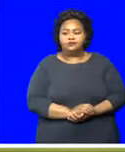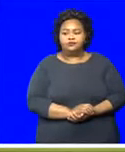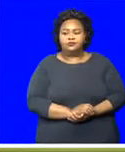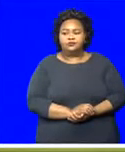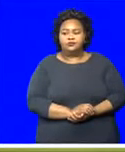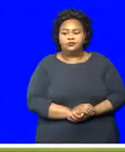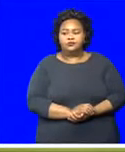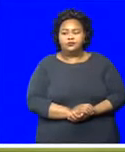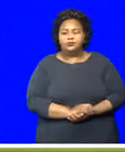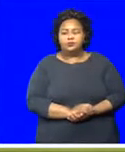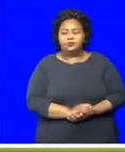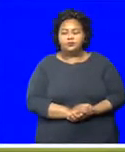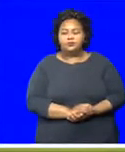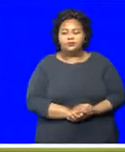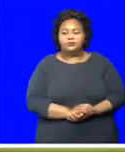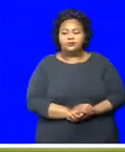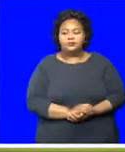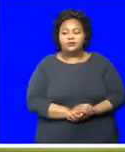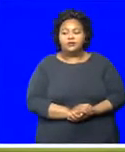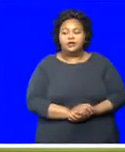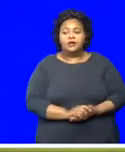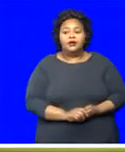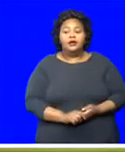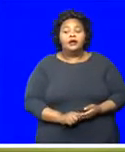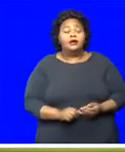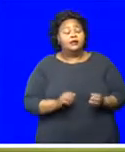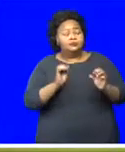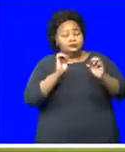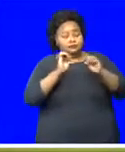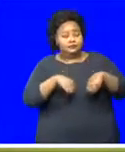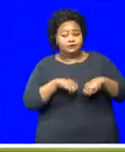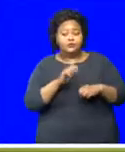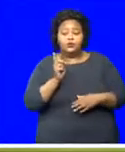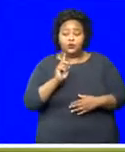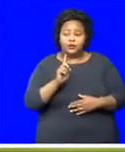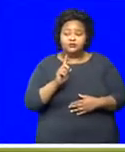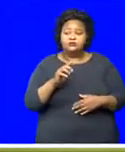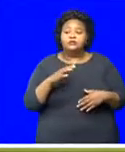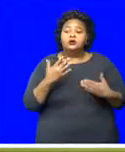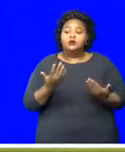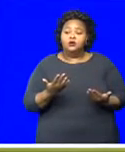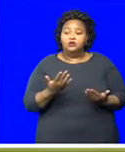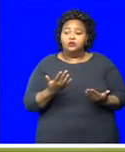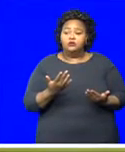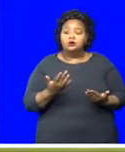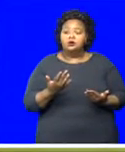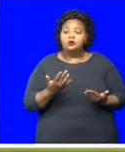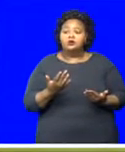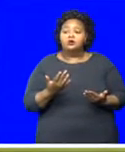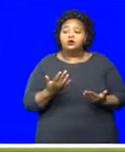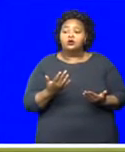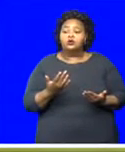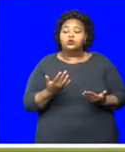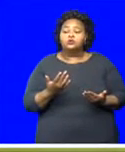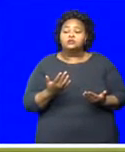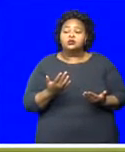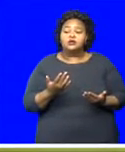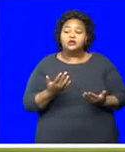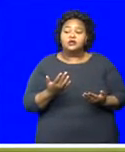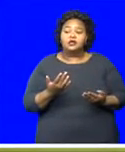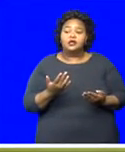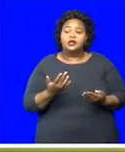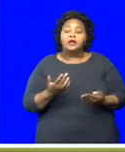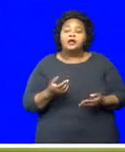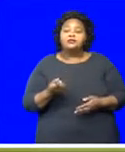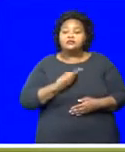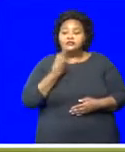nasala malunga aka-WTO sithi, so ungatikhicitela i-vaccine ungakatholi imvume kulolo bekathole